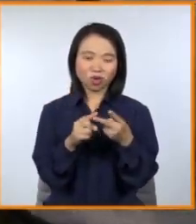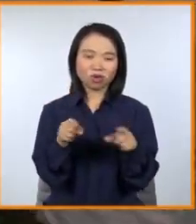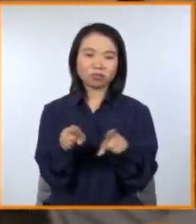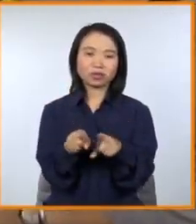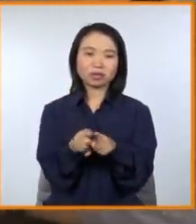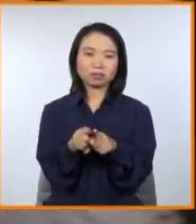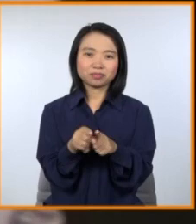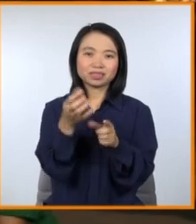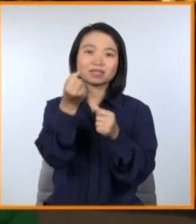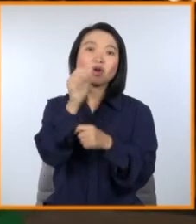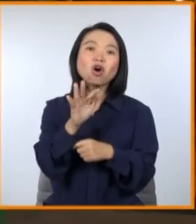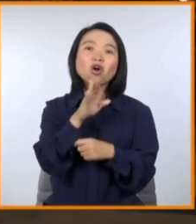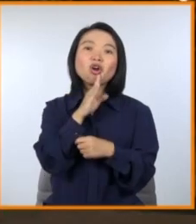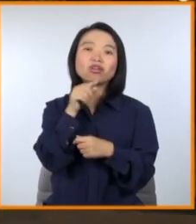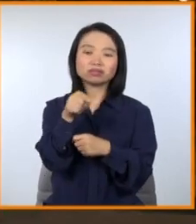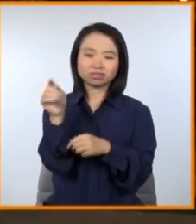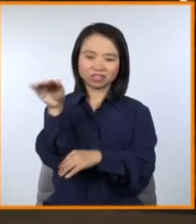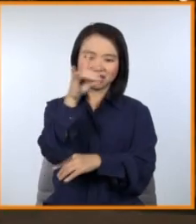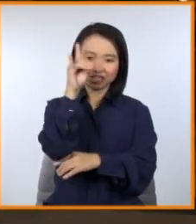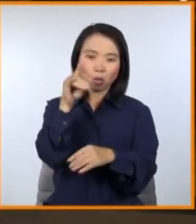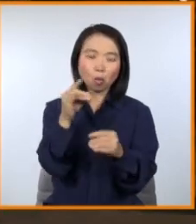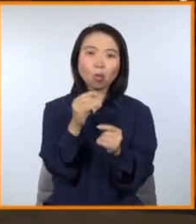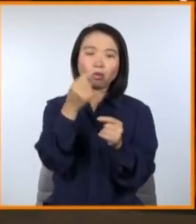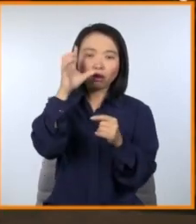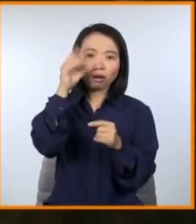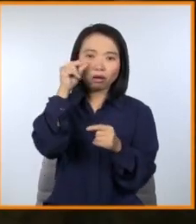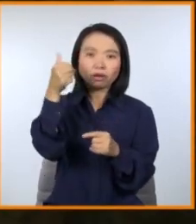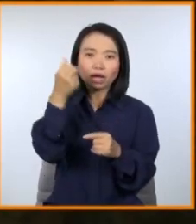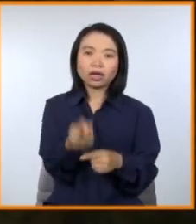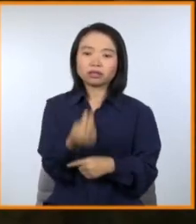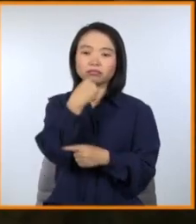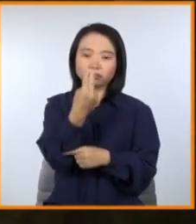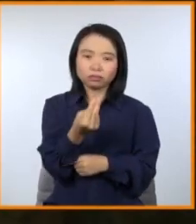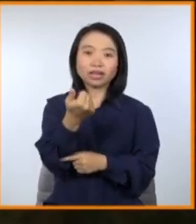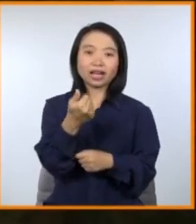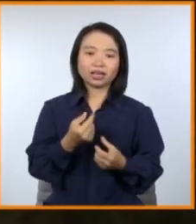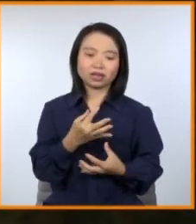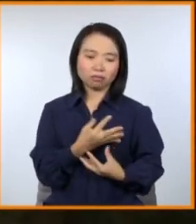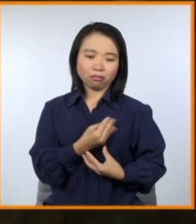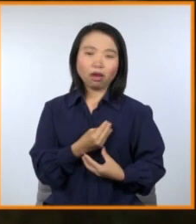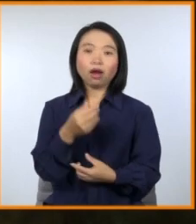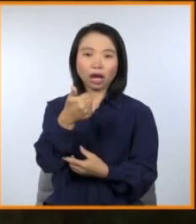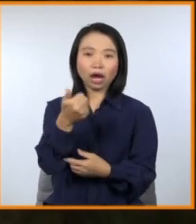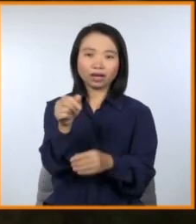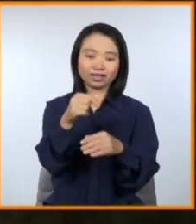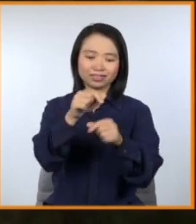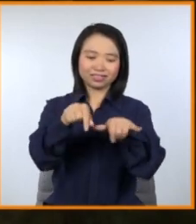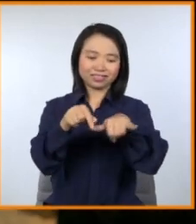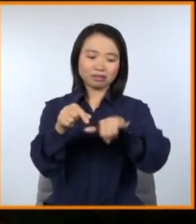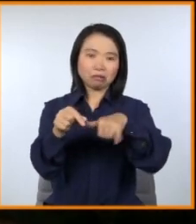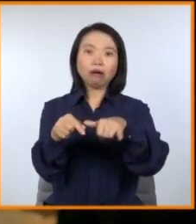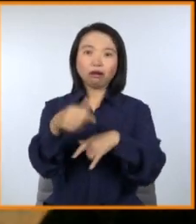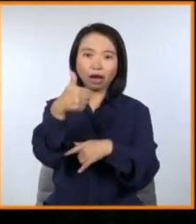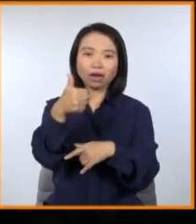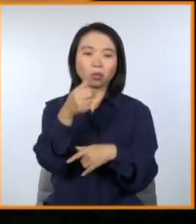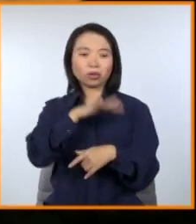จำลองไดโนเสาร์เหมือนจริงใน3ยุคที่สามารถกระพริบตาหายใจขยับตัวแกว่งหางเหมือนมีชีวิตได้จนเด็กหลายๆคน